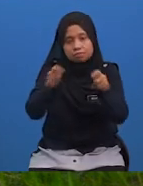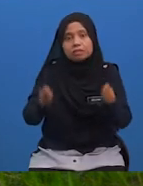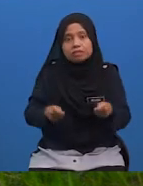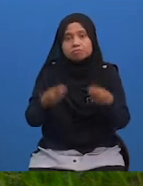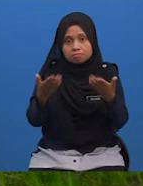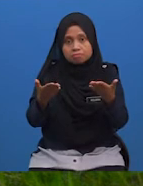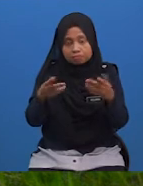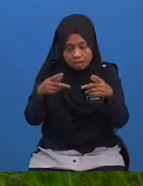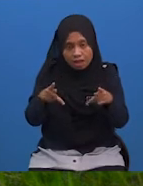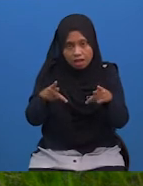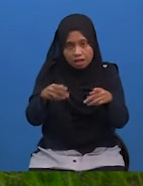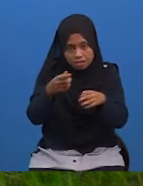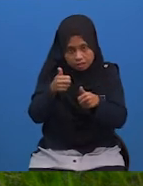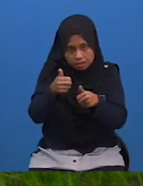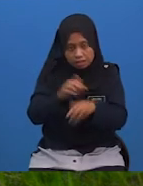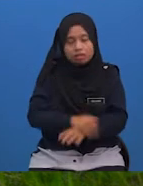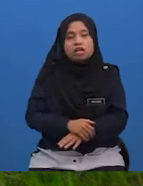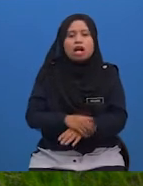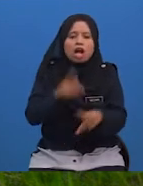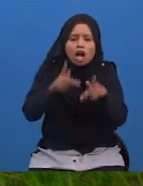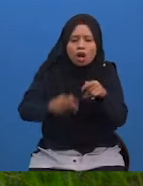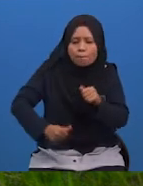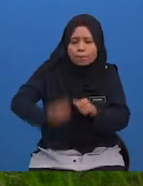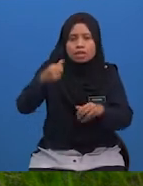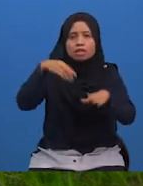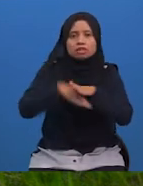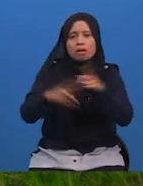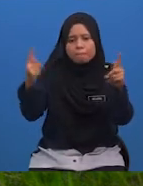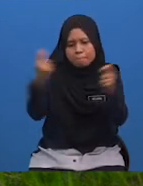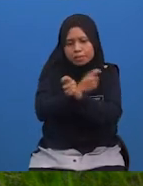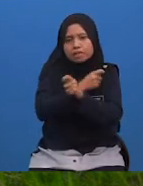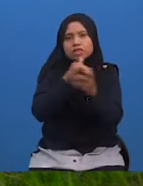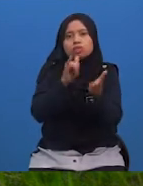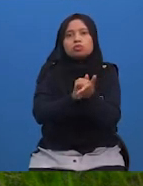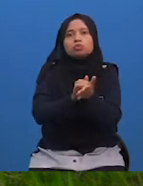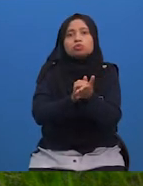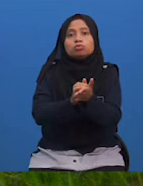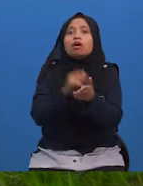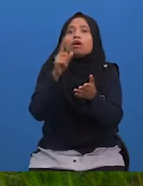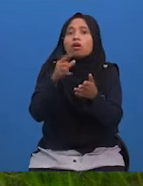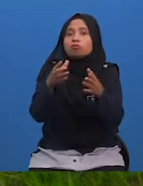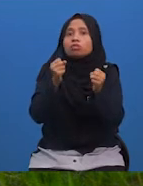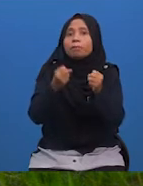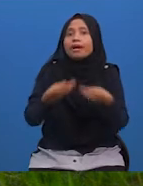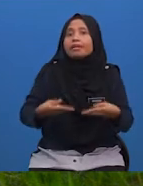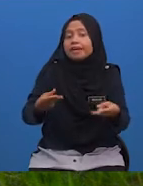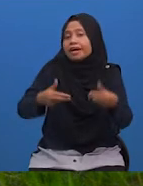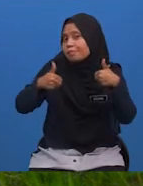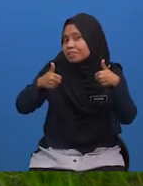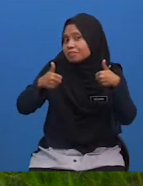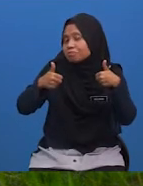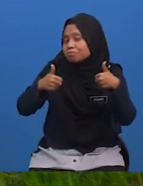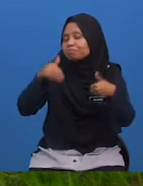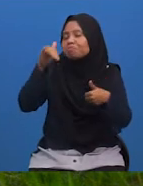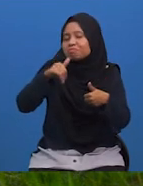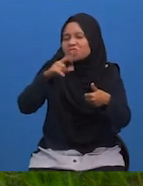Pernah kan? Jika menang dalam pertandingan, kamu dapat hadiah. Seronok tak?